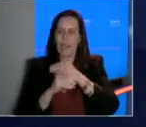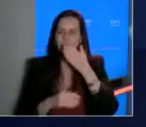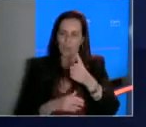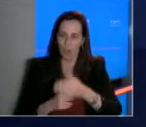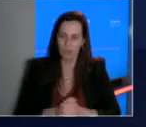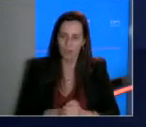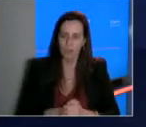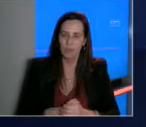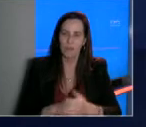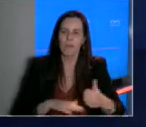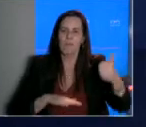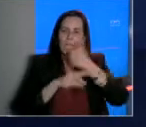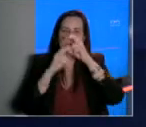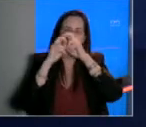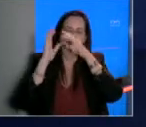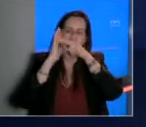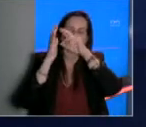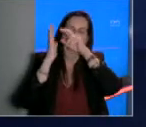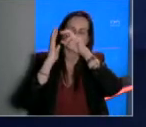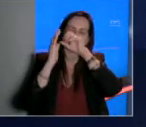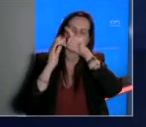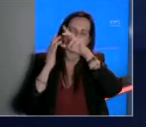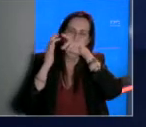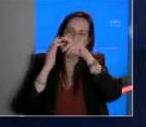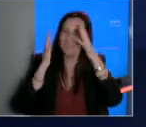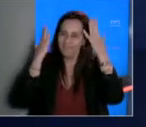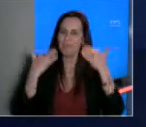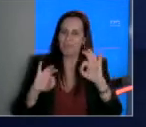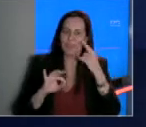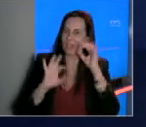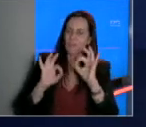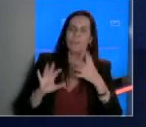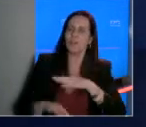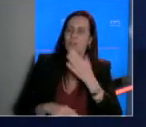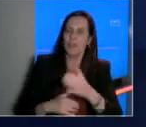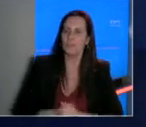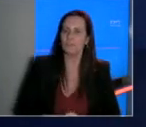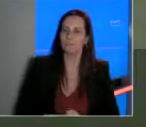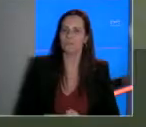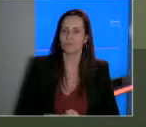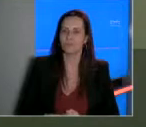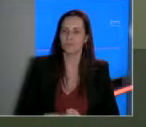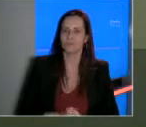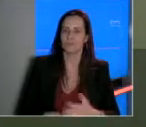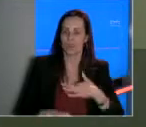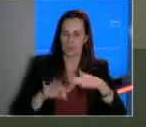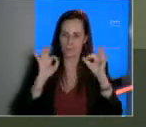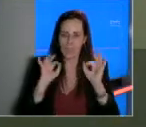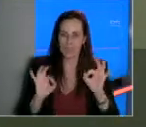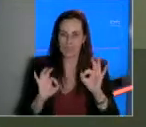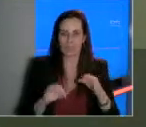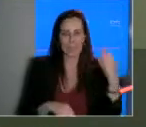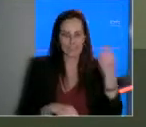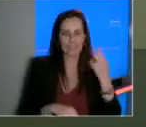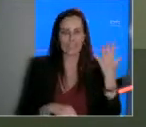טוב. מנכ"לית המכון לאסטרטגיה ציונית, השיער שלך נראה בסדר, הכל טוב. מה שלומך? בסדר,